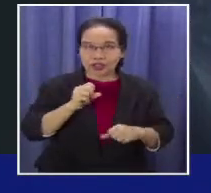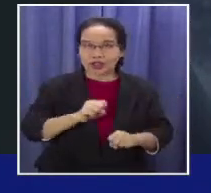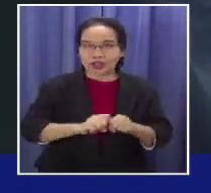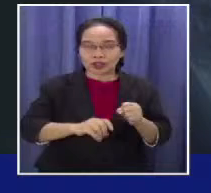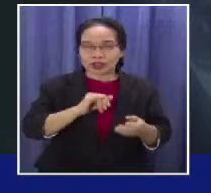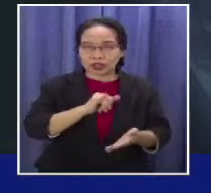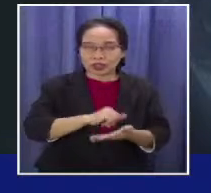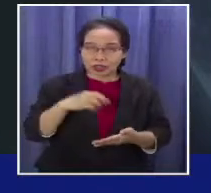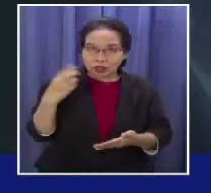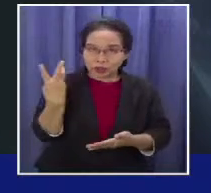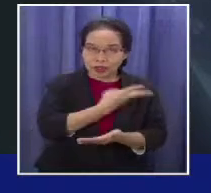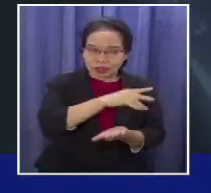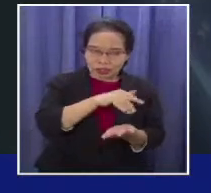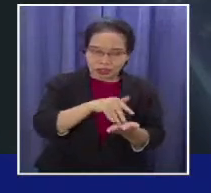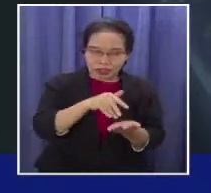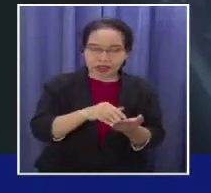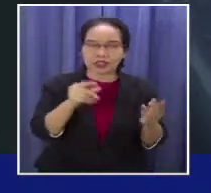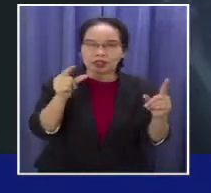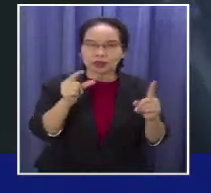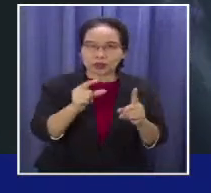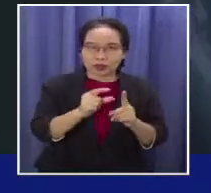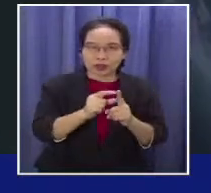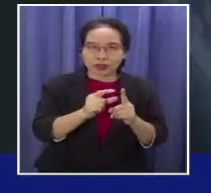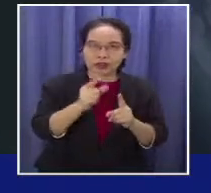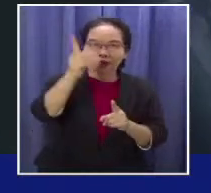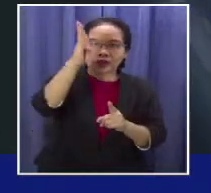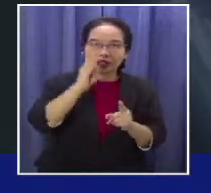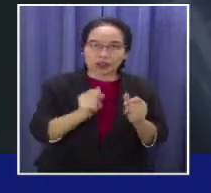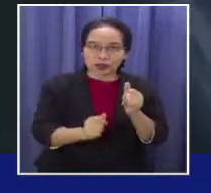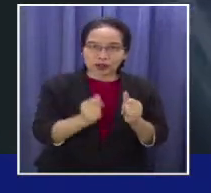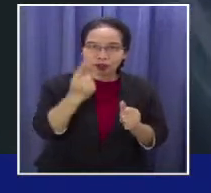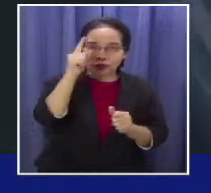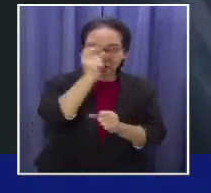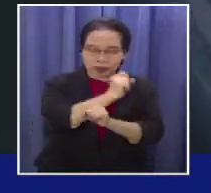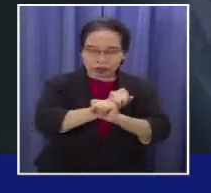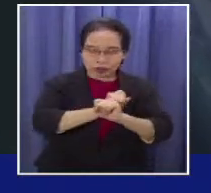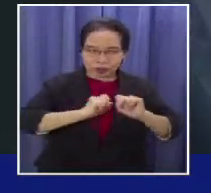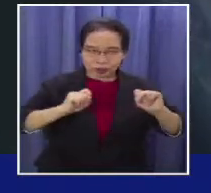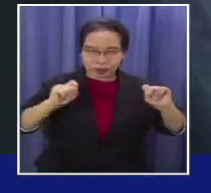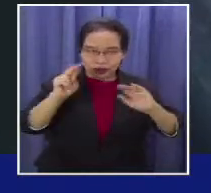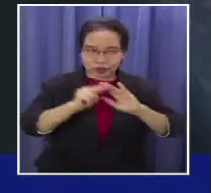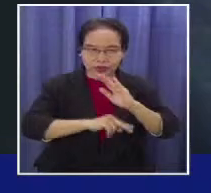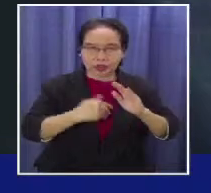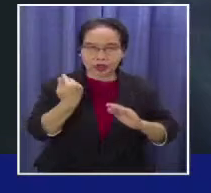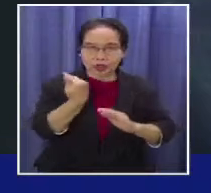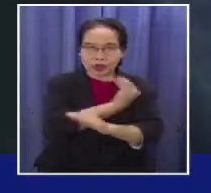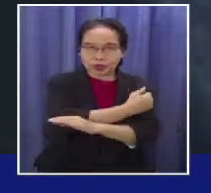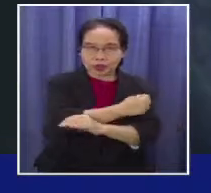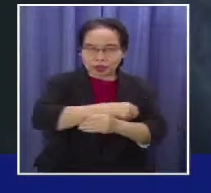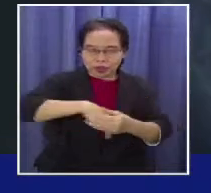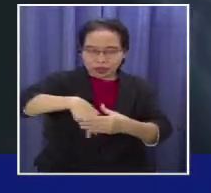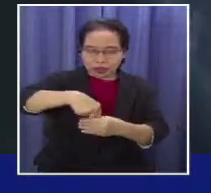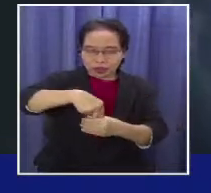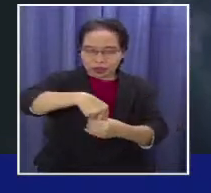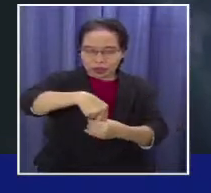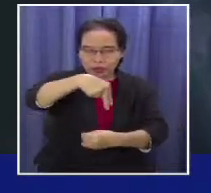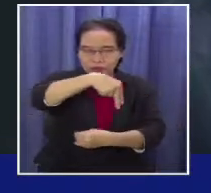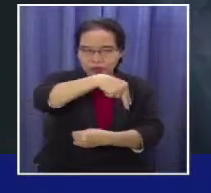na ikaliligtas ng ating mga kaluluwa. Subalit, bago natin pasimulan ang pag-aaral na